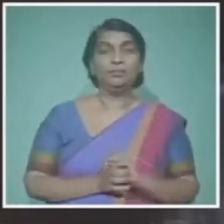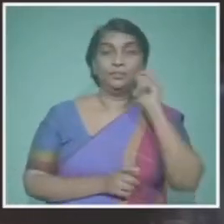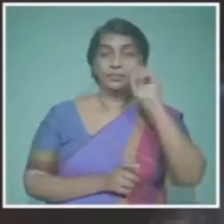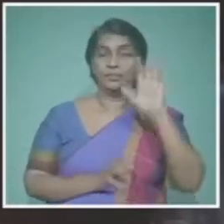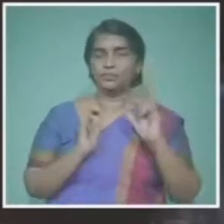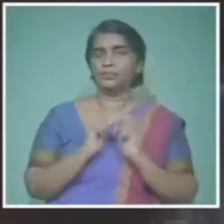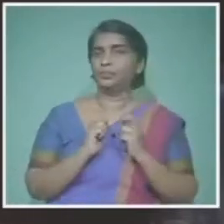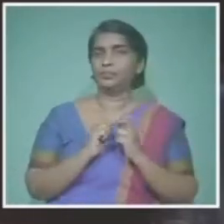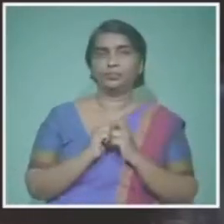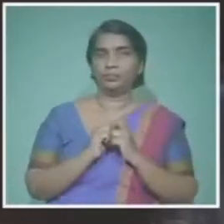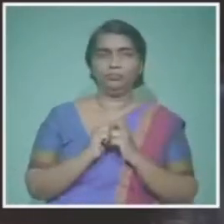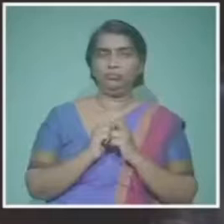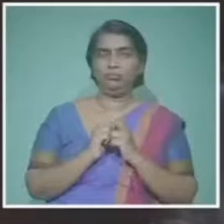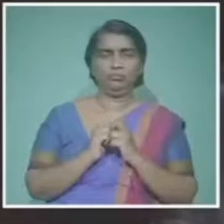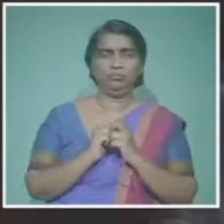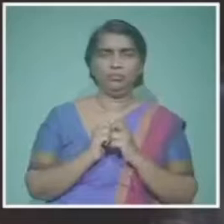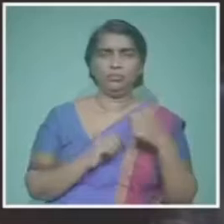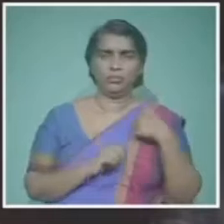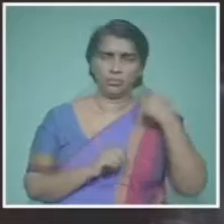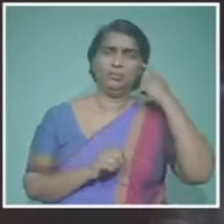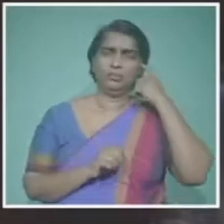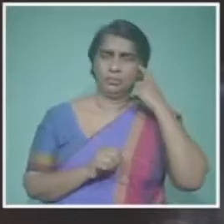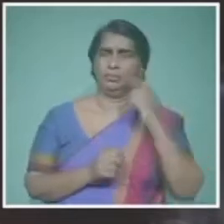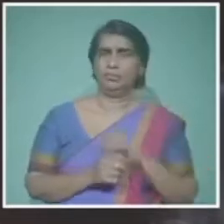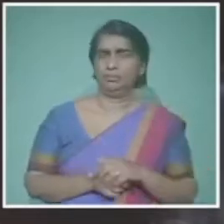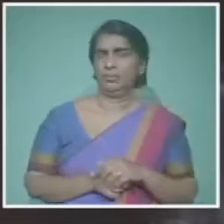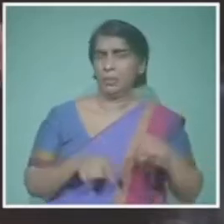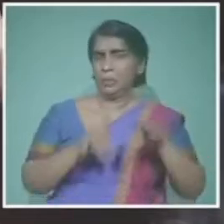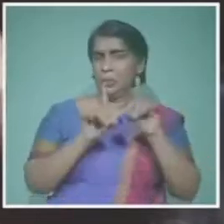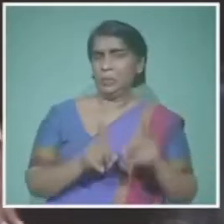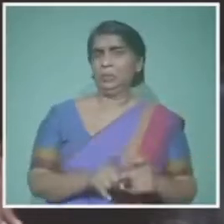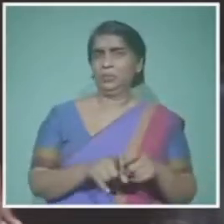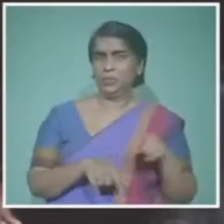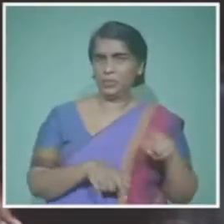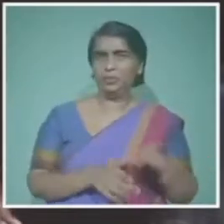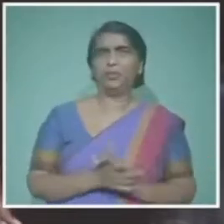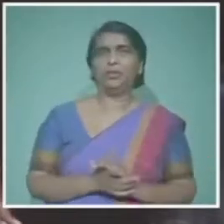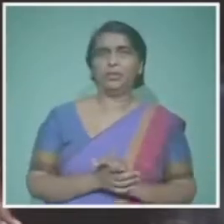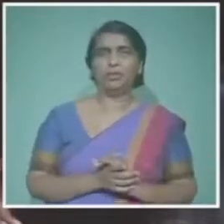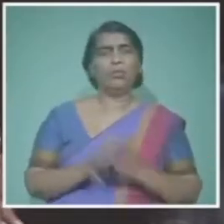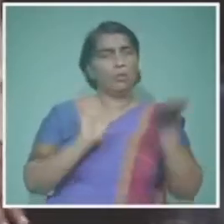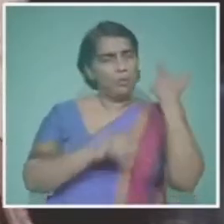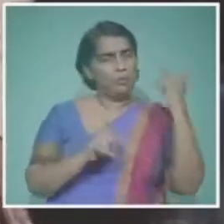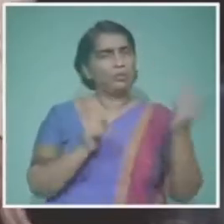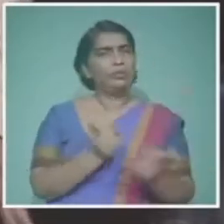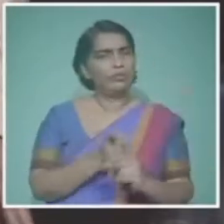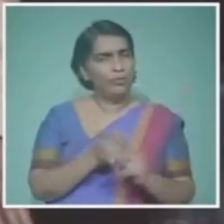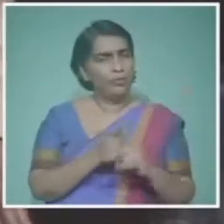ජනතාව අර්බුදයට වැටලා නැහැ කියලා මම හිතනවා. මට මතක තියෙන හැටියට. අපි කොලාලේදී මුච